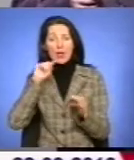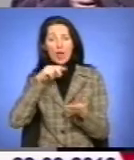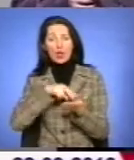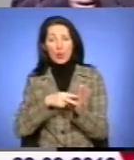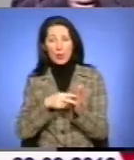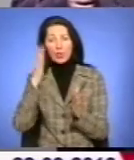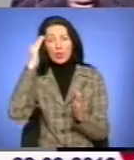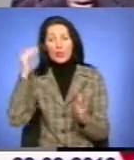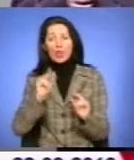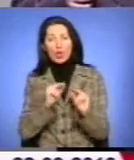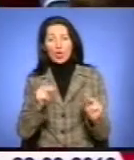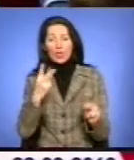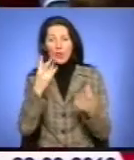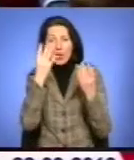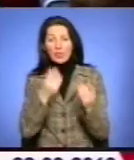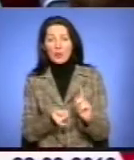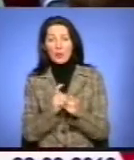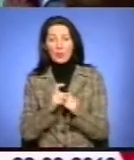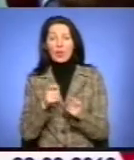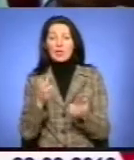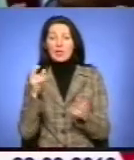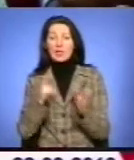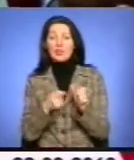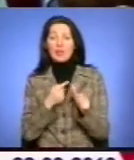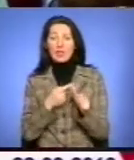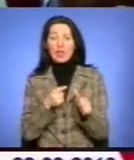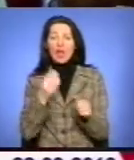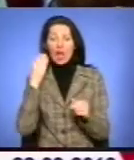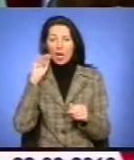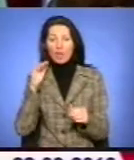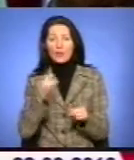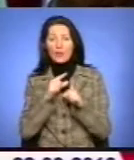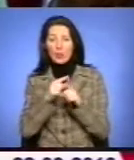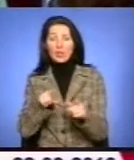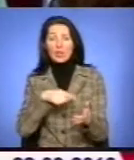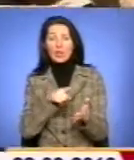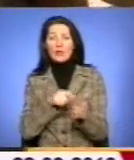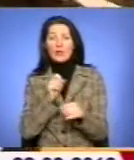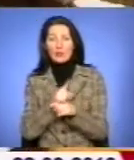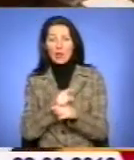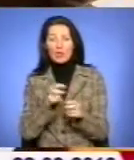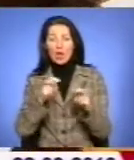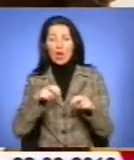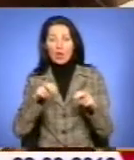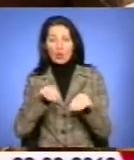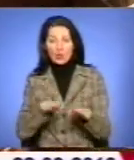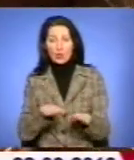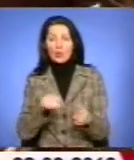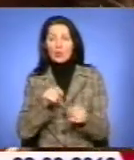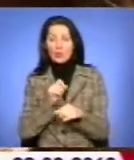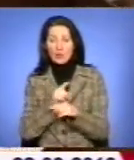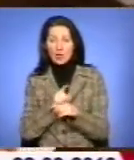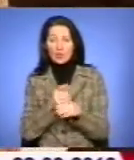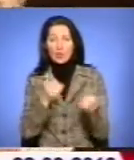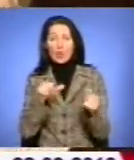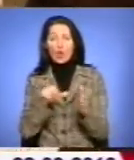дні змагалися за звання кращих, відповідали на тестові завдання, розв'язували задачі та брали участь у творчих конкурсах.